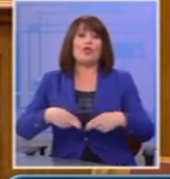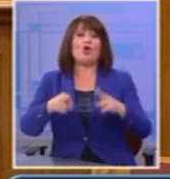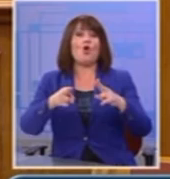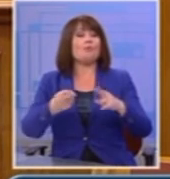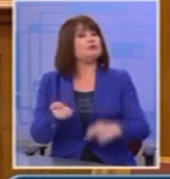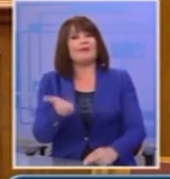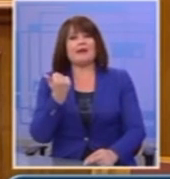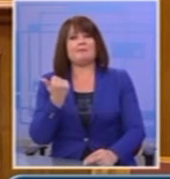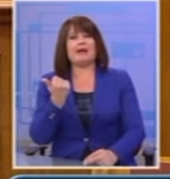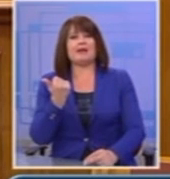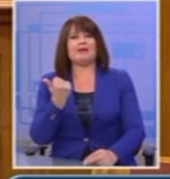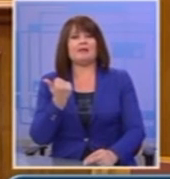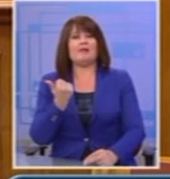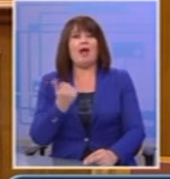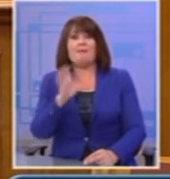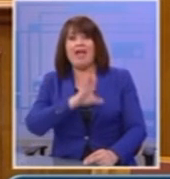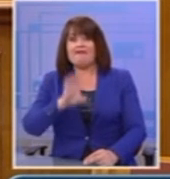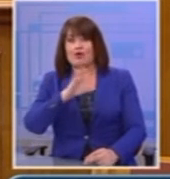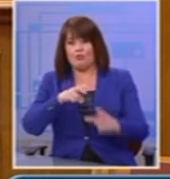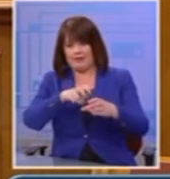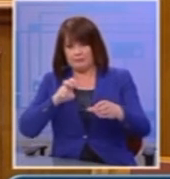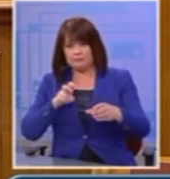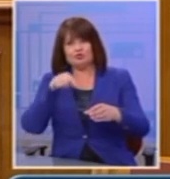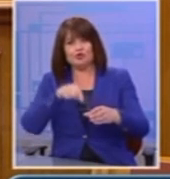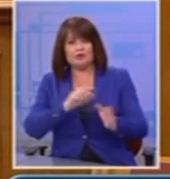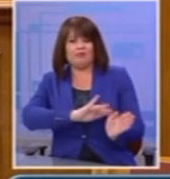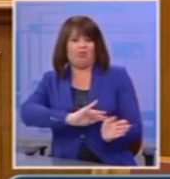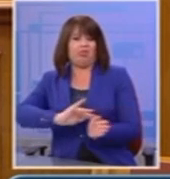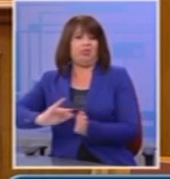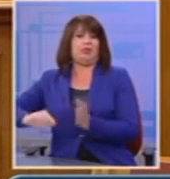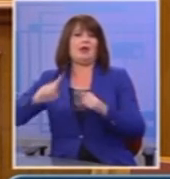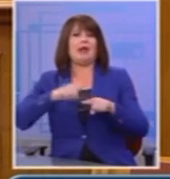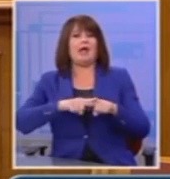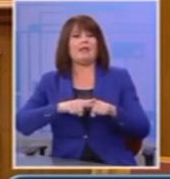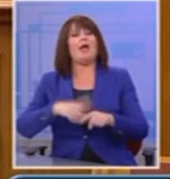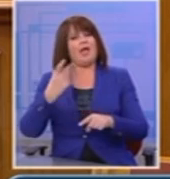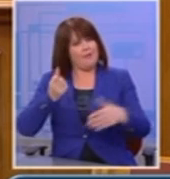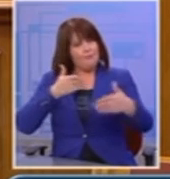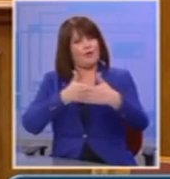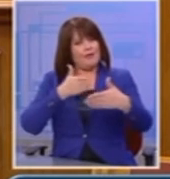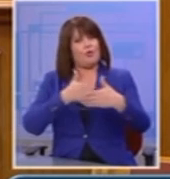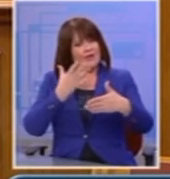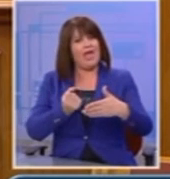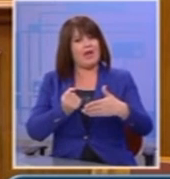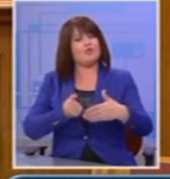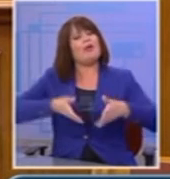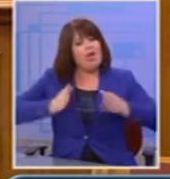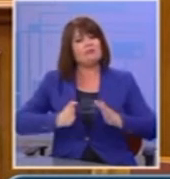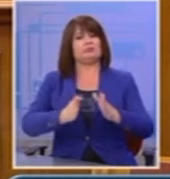παρά μόνο η περιθωριοποίηση της χώρας μας, όσα κι αν είναι τα εμπόδια που στέκονται στο δρόμο